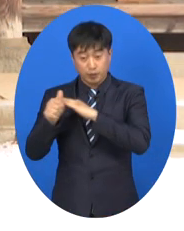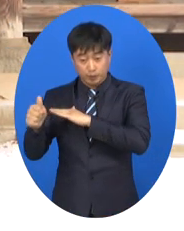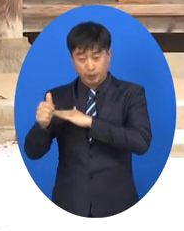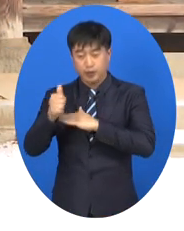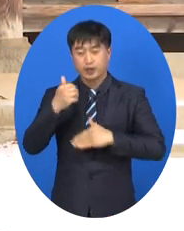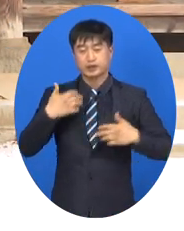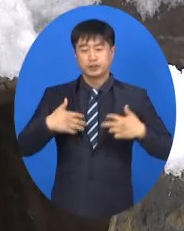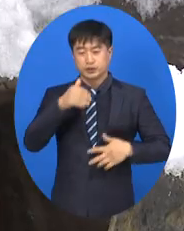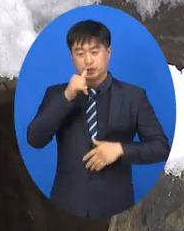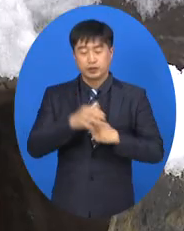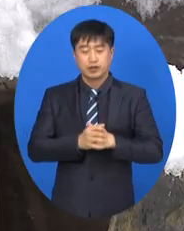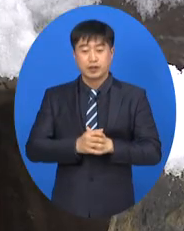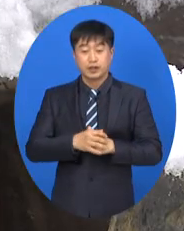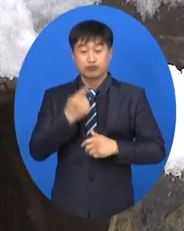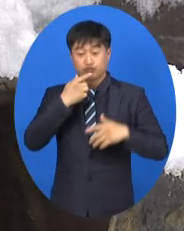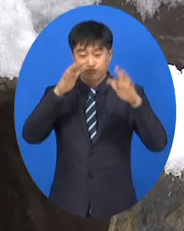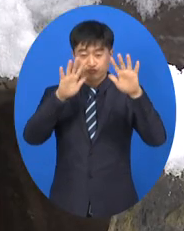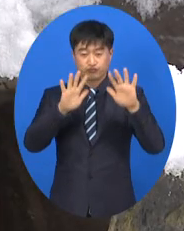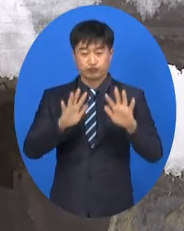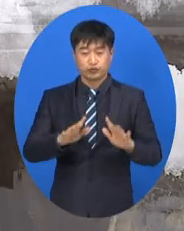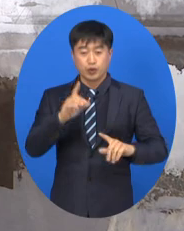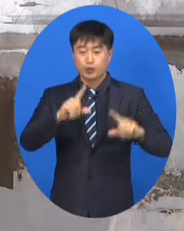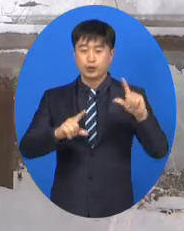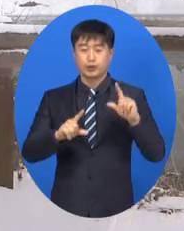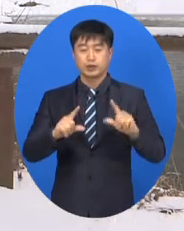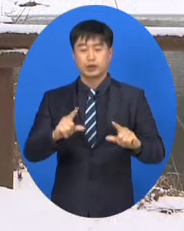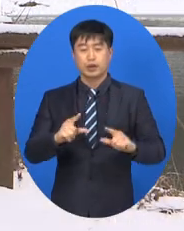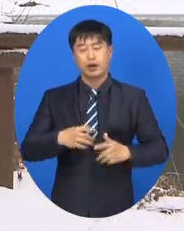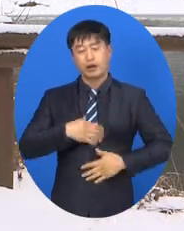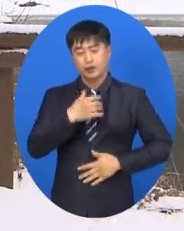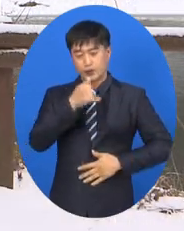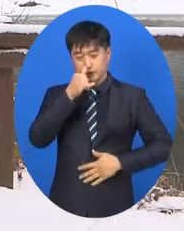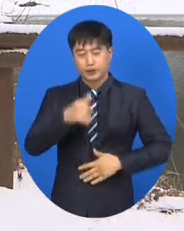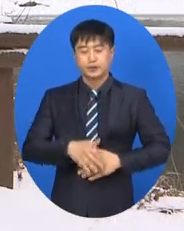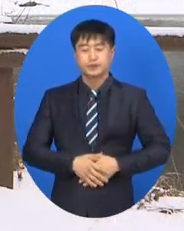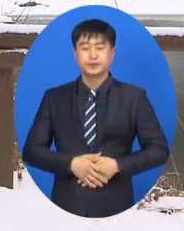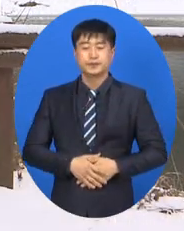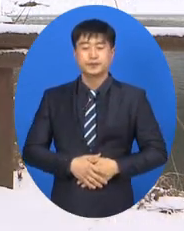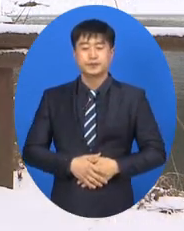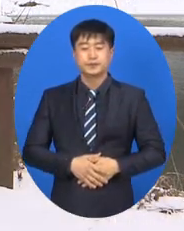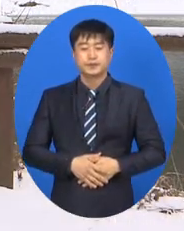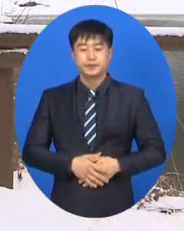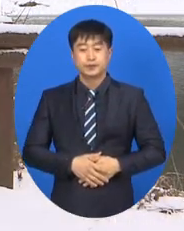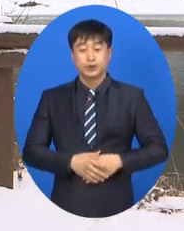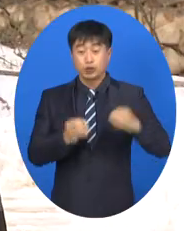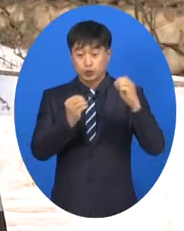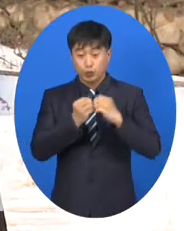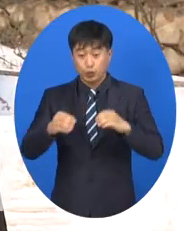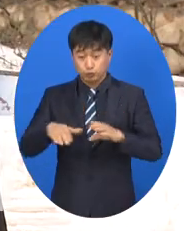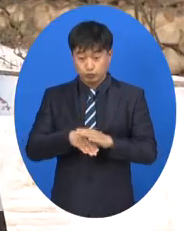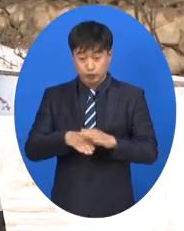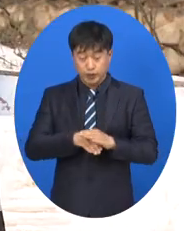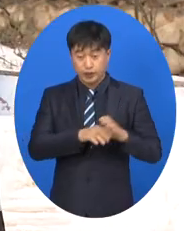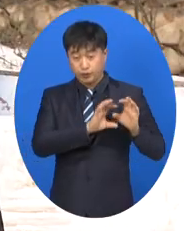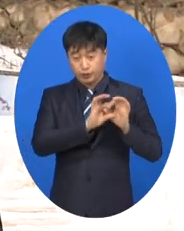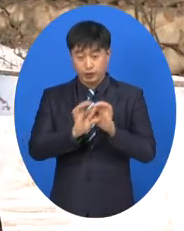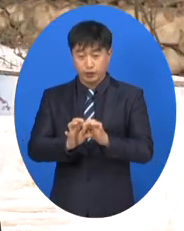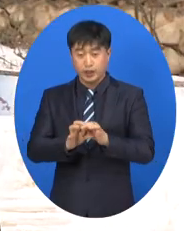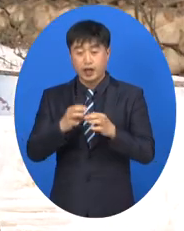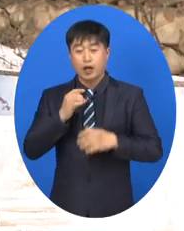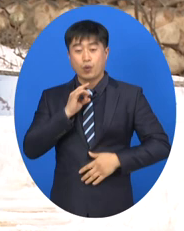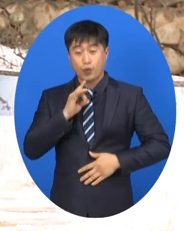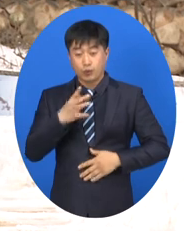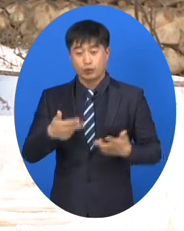있습니다. 특히 하얀 눈이 소복이 내려앉은 모습은 탄성을 절로 자아냅니다. 전통 문화를 계승하는 국내